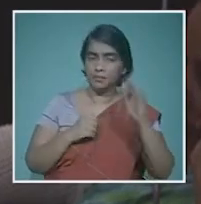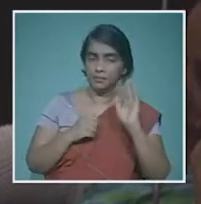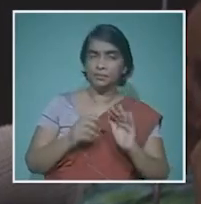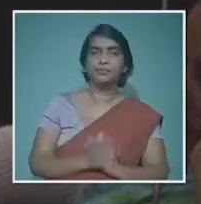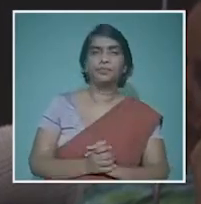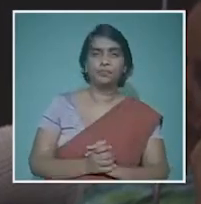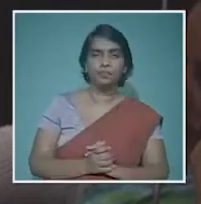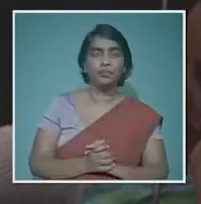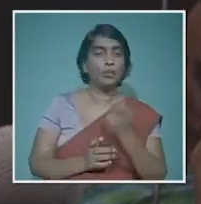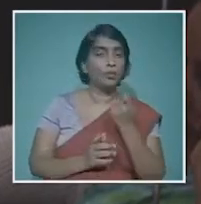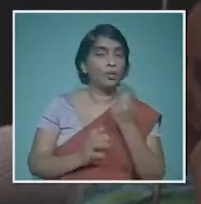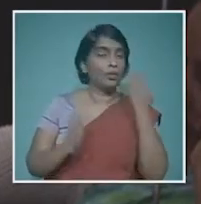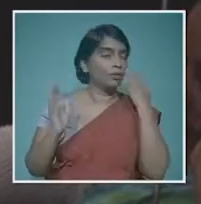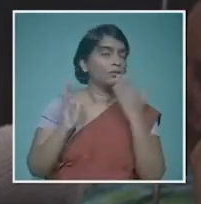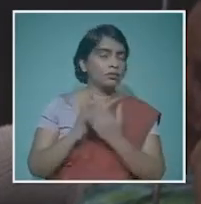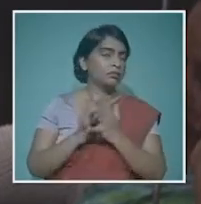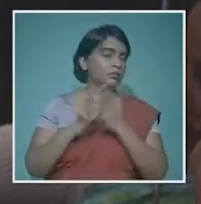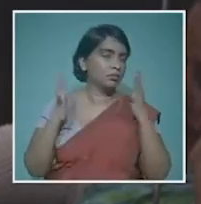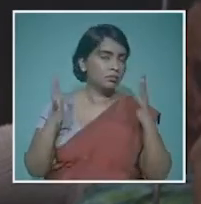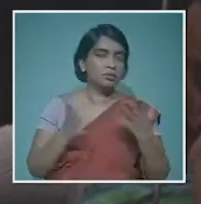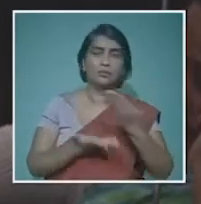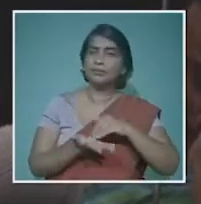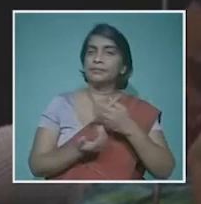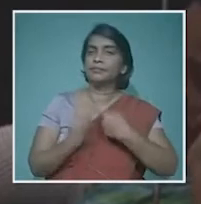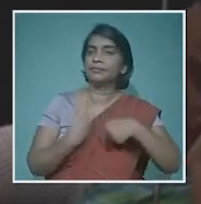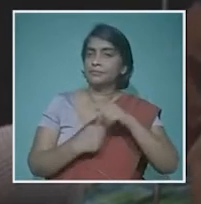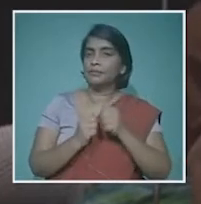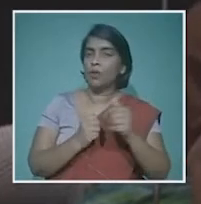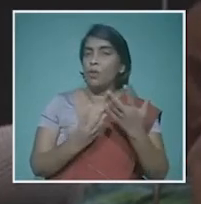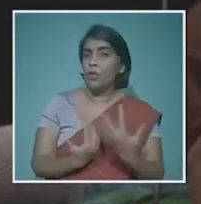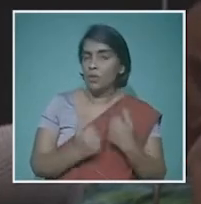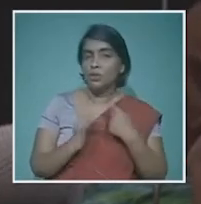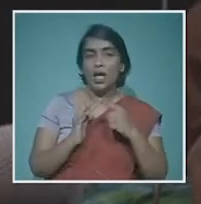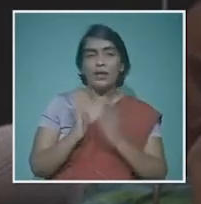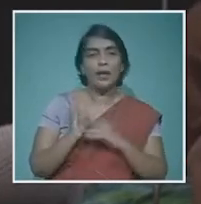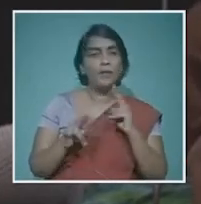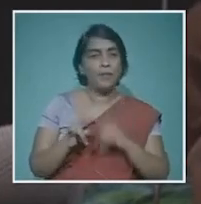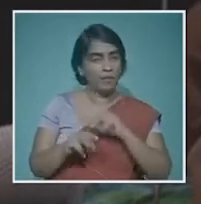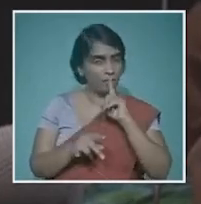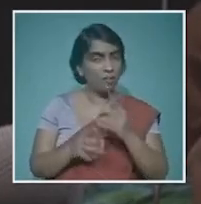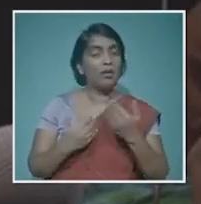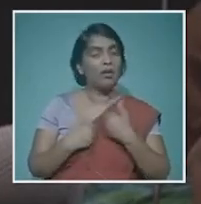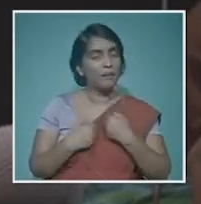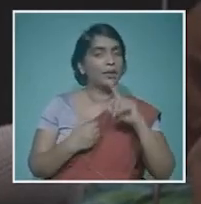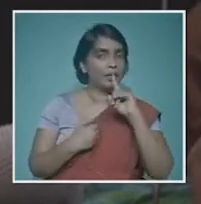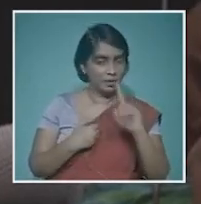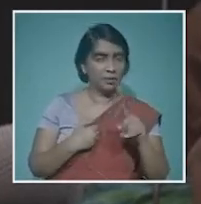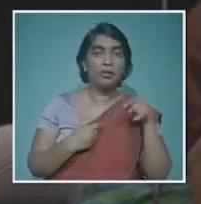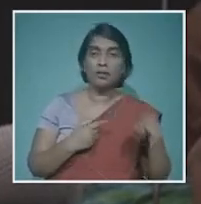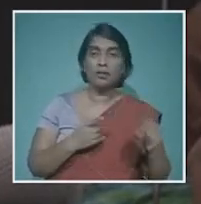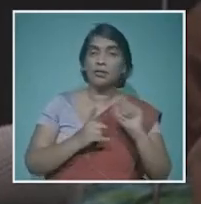වෙනවා මූල්‍යංශයේ විශාල ප්‍රතිසංස්කරණයක් අවශ්‍යයි කියලා IMF එකක් තියෙනවා අපිත් තියෙනවා